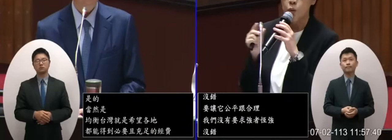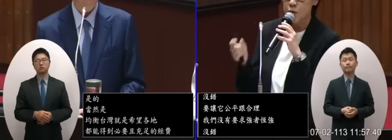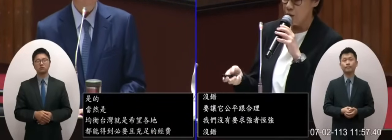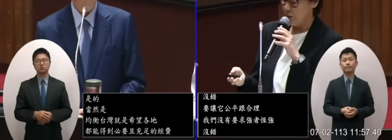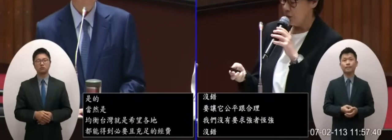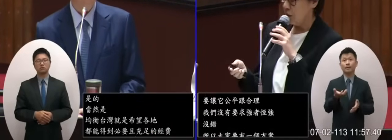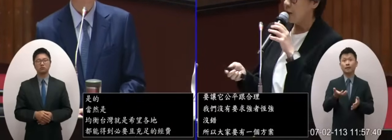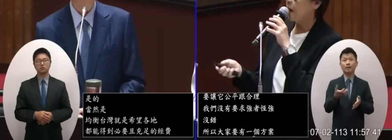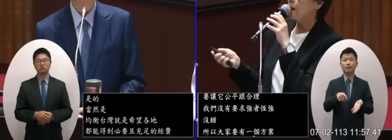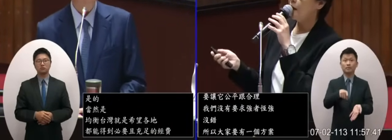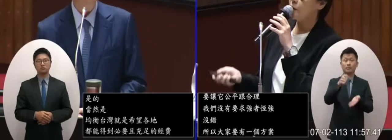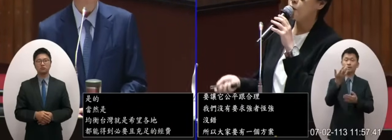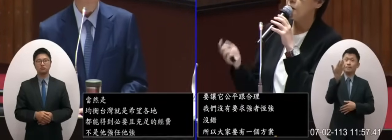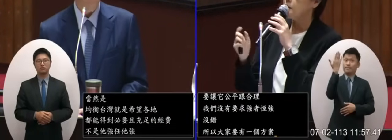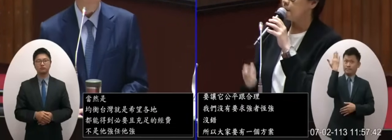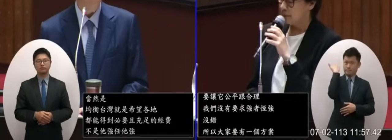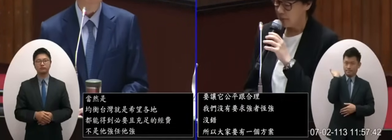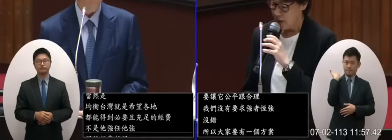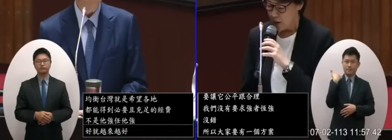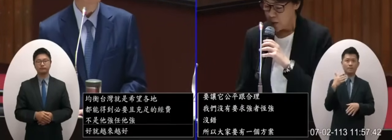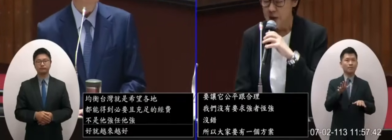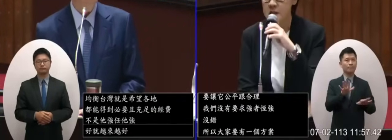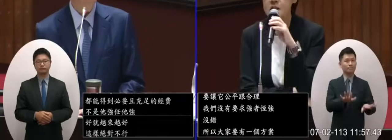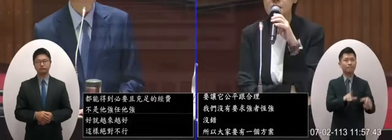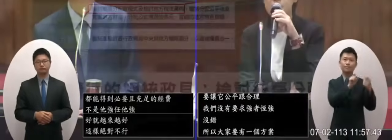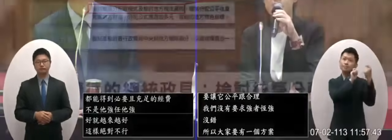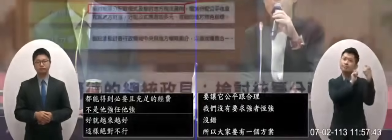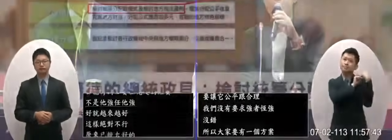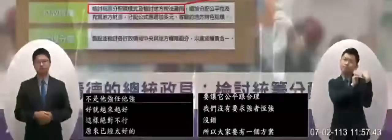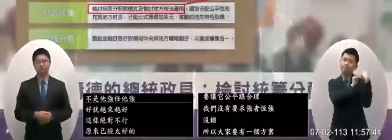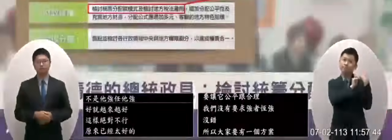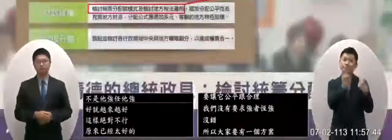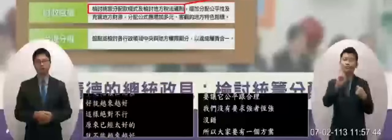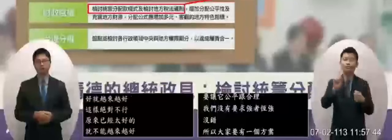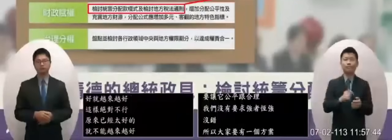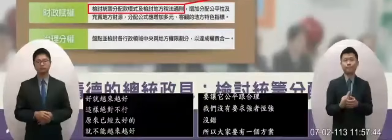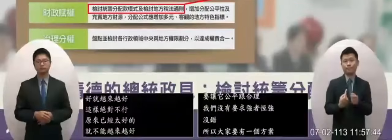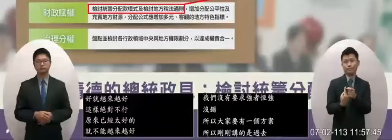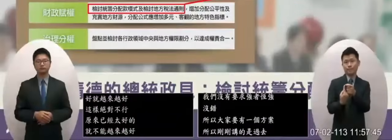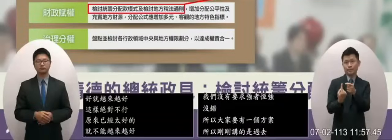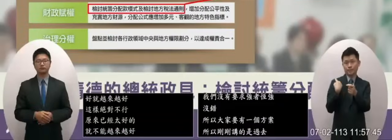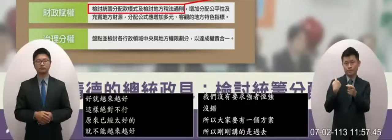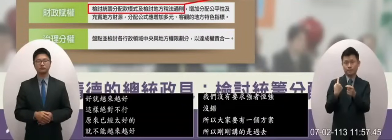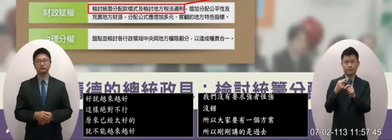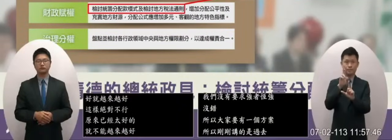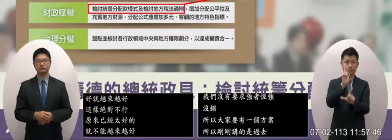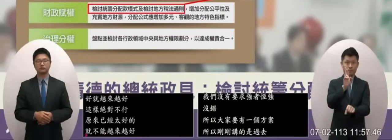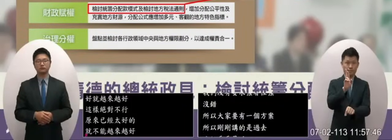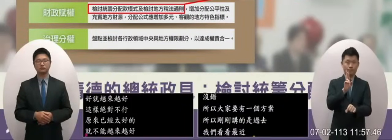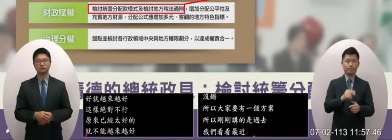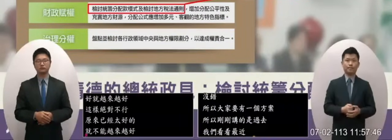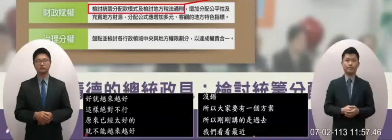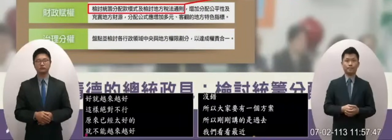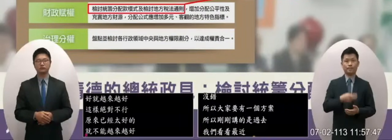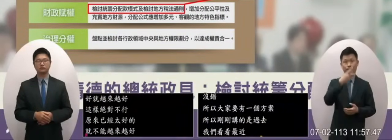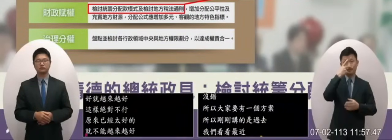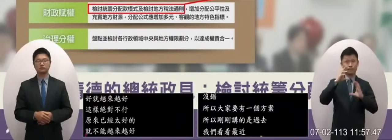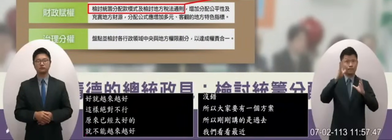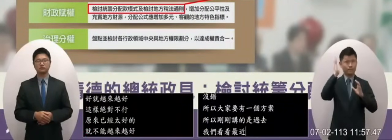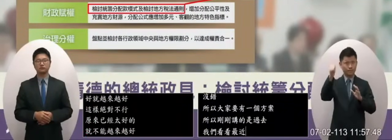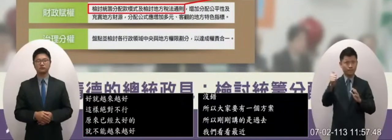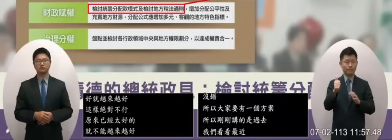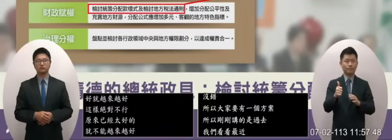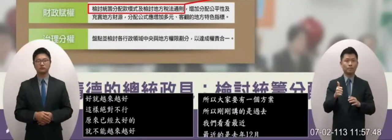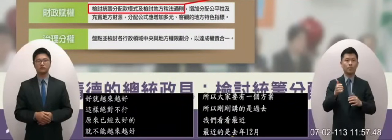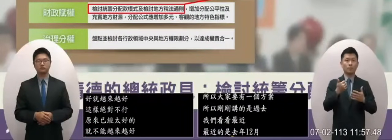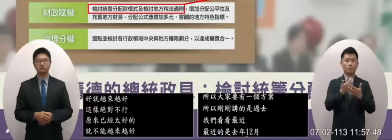讲的是过去，我们看看最近。最近的是去年12月，赖清德总统的